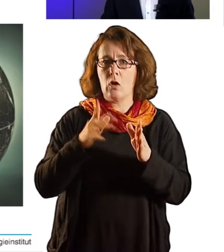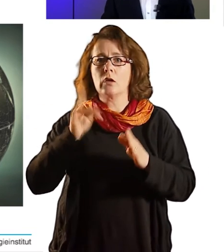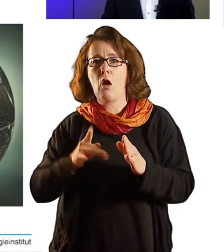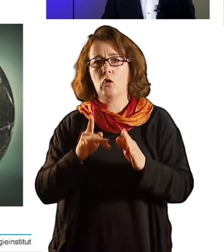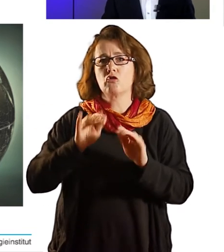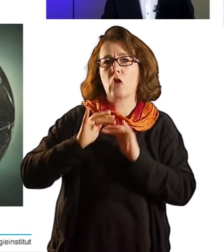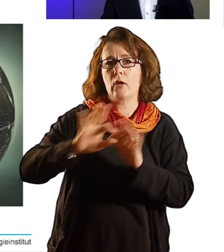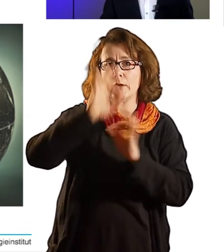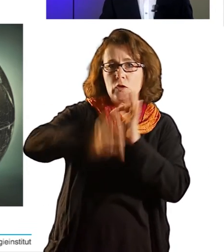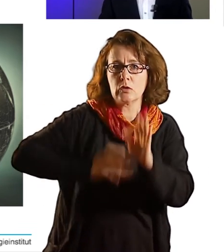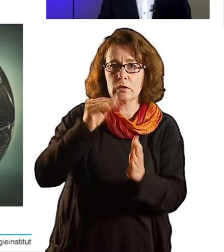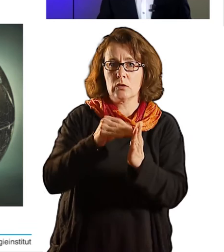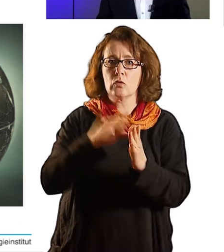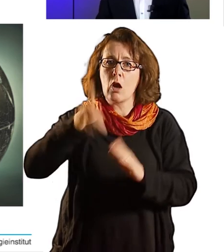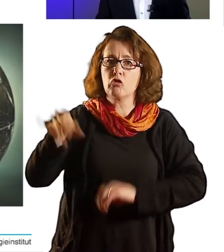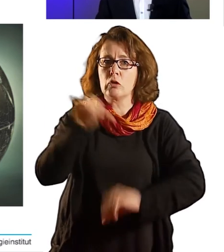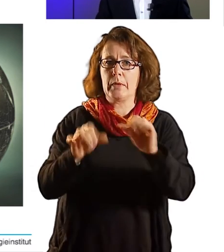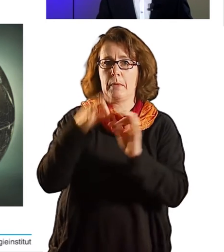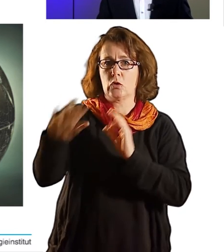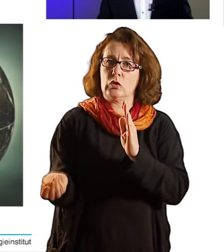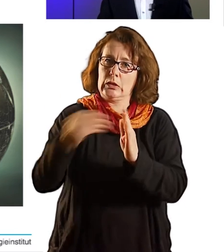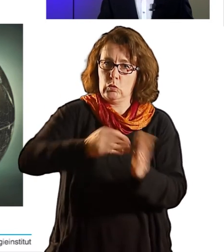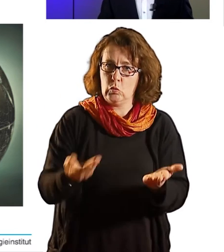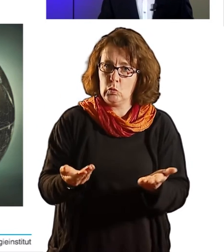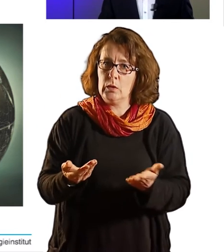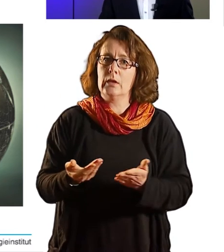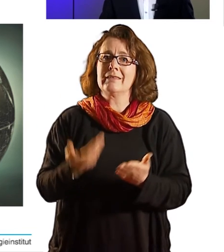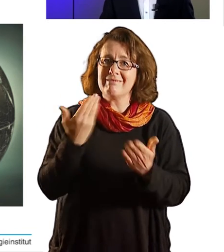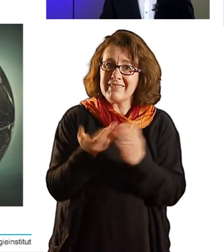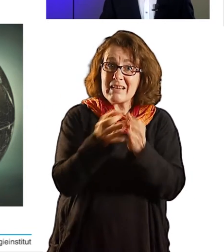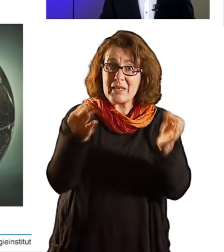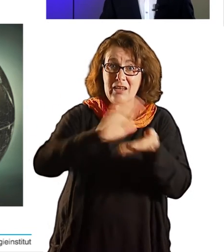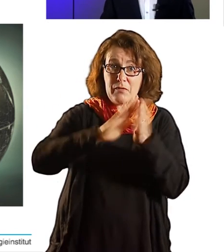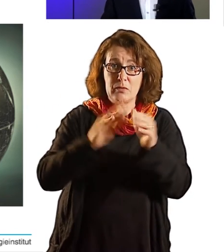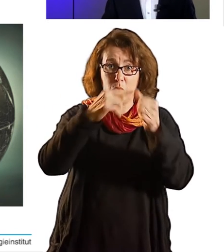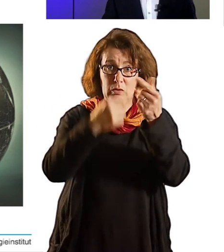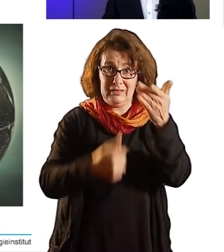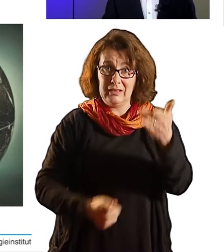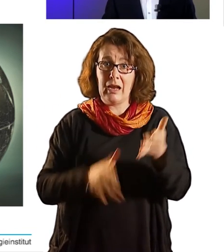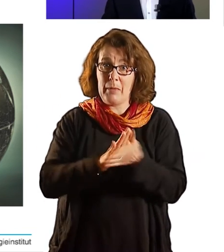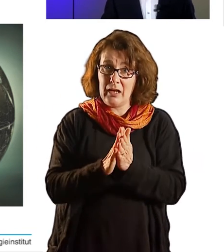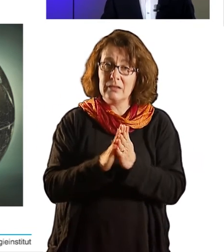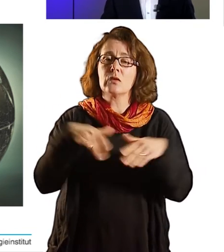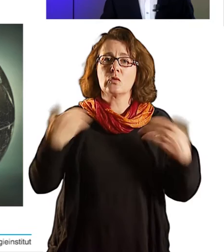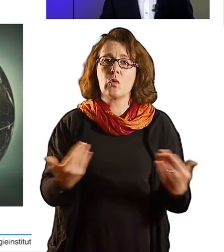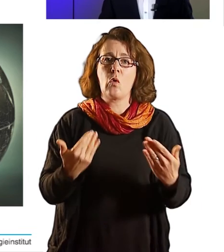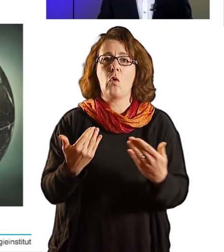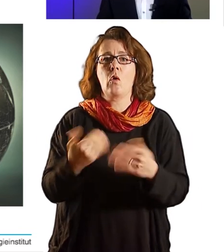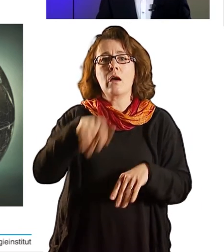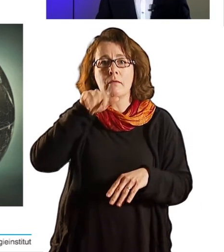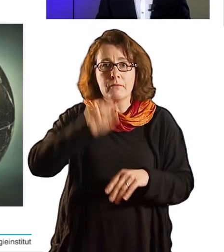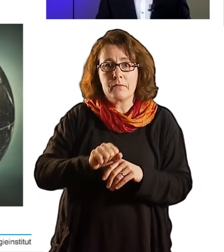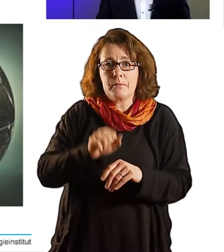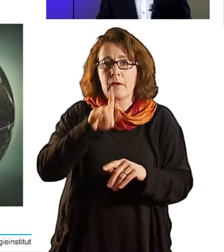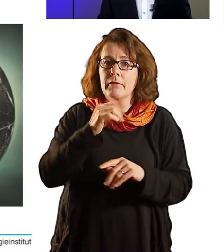ionisierender Strahlung sowie Messungen in der Chemie vorgenommen. Diese Festlegung der Meterkonvention ermöglichen heute, dass eine einmal korrekt